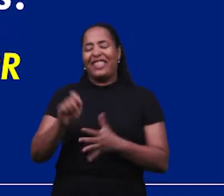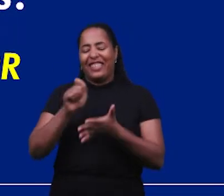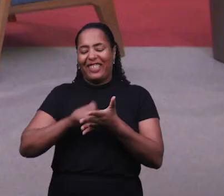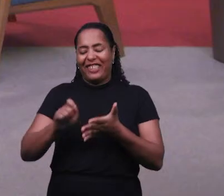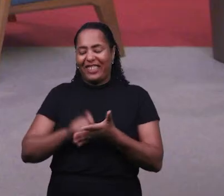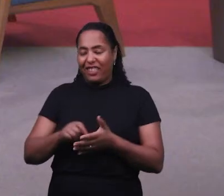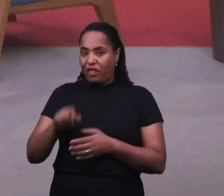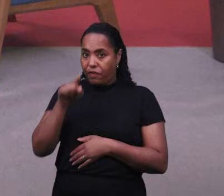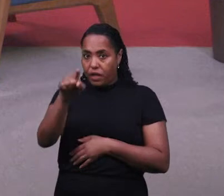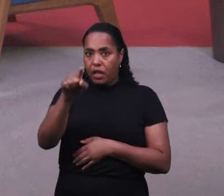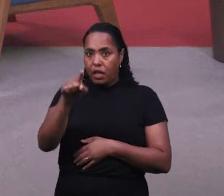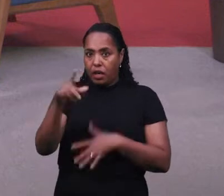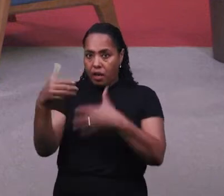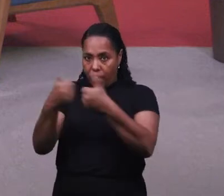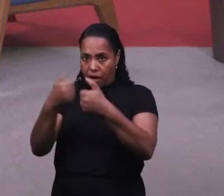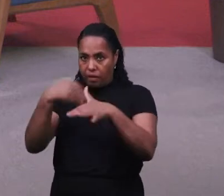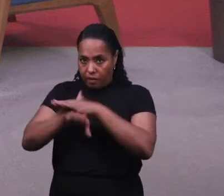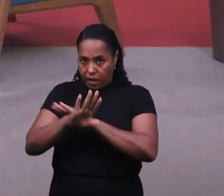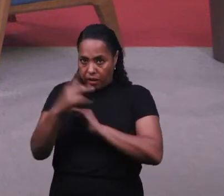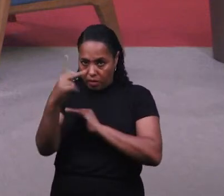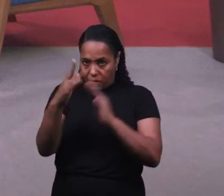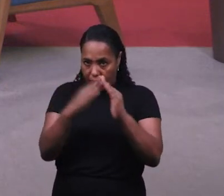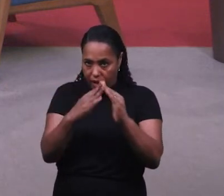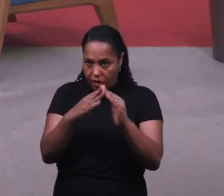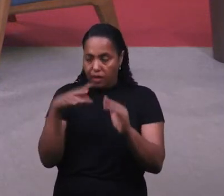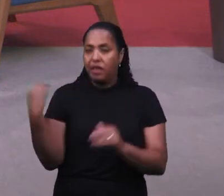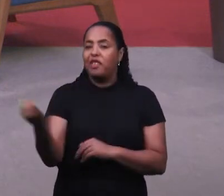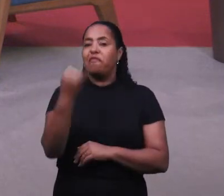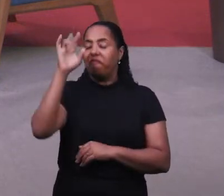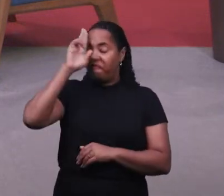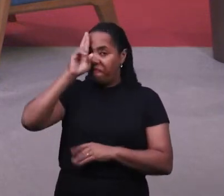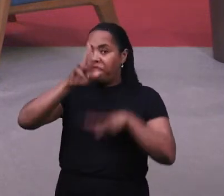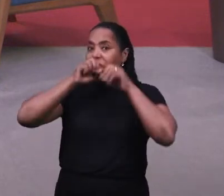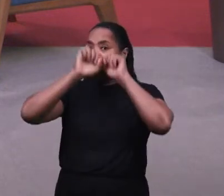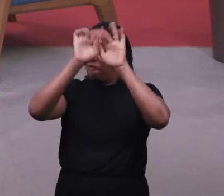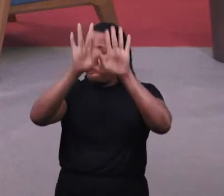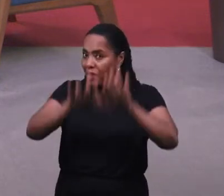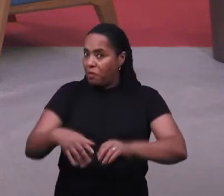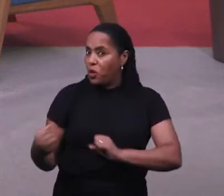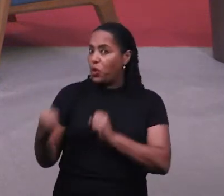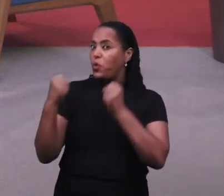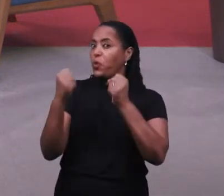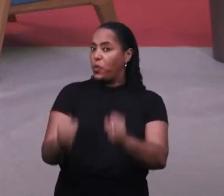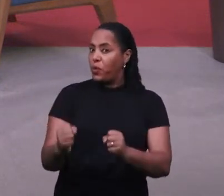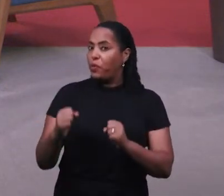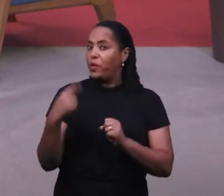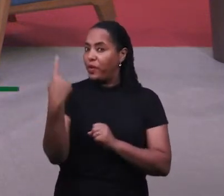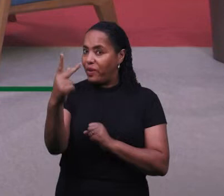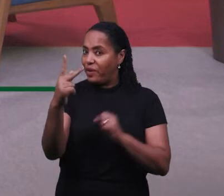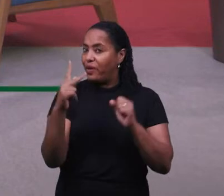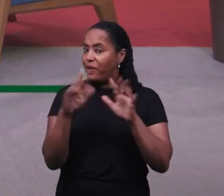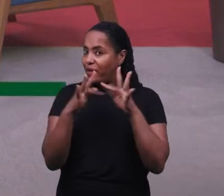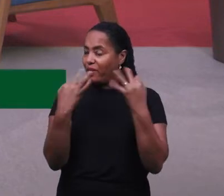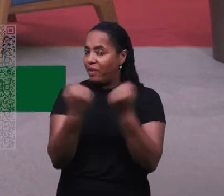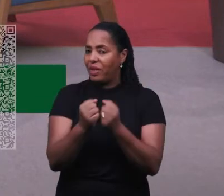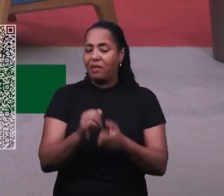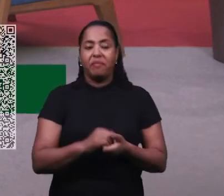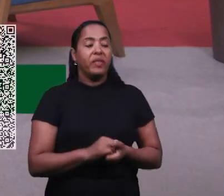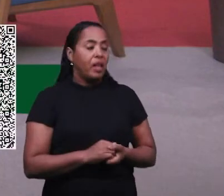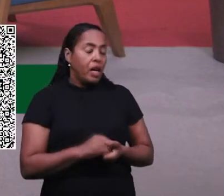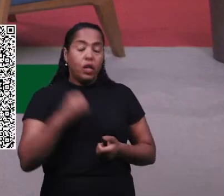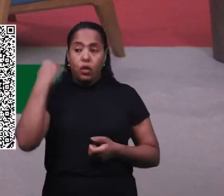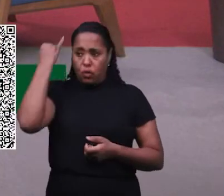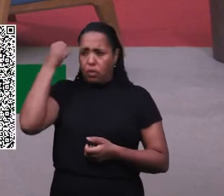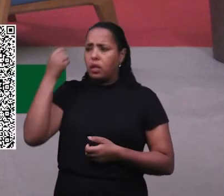l'arche de votre maison, c'est important cela. Le Seigneur va vous bénir grandement, votre famille. C'est important, n'est-ce pas, Josias? La